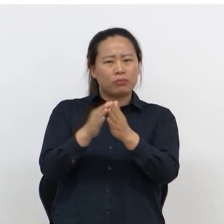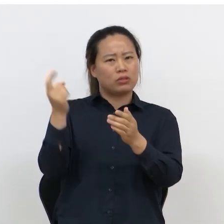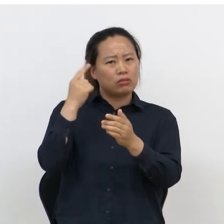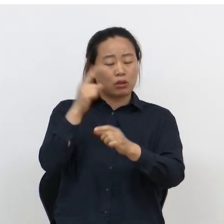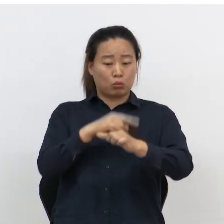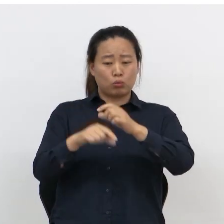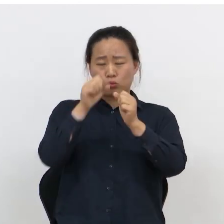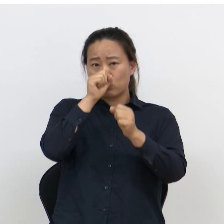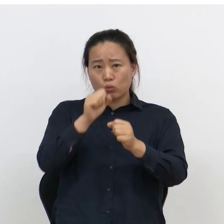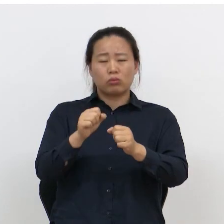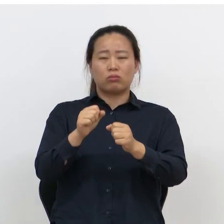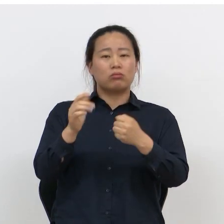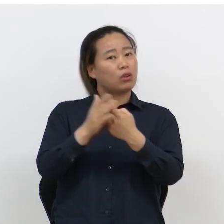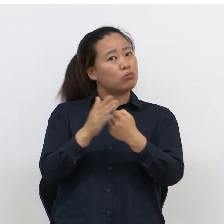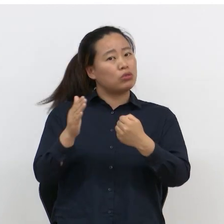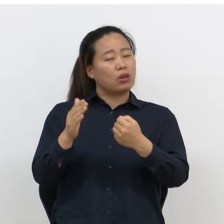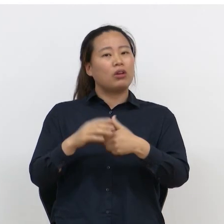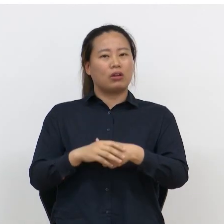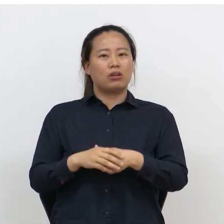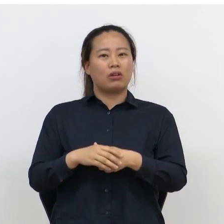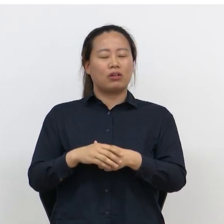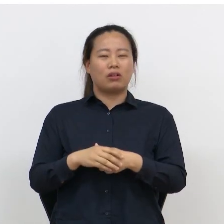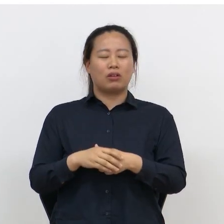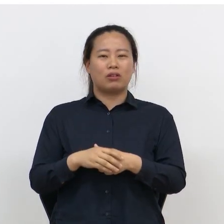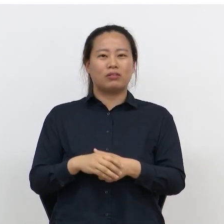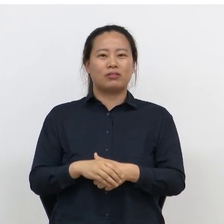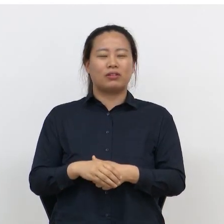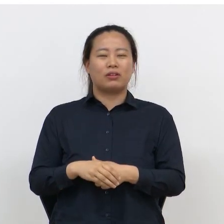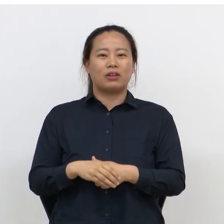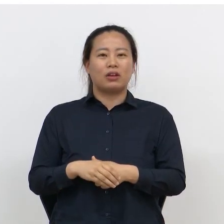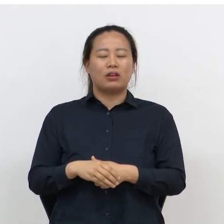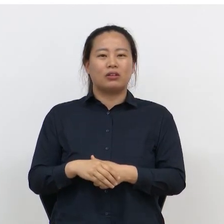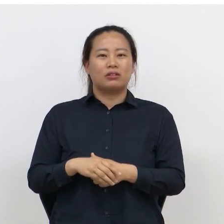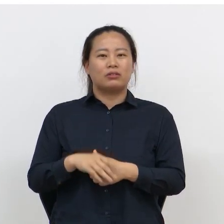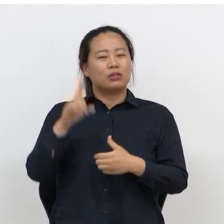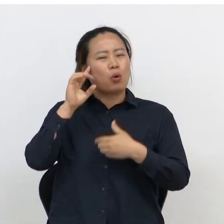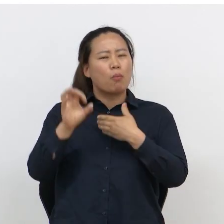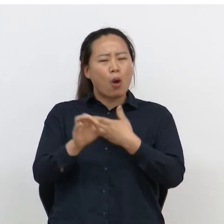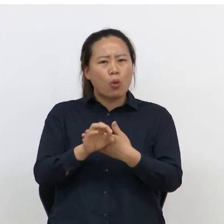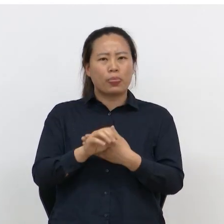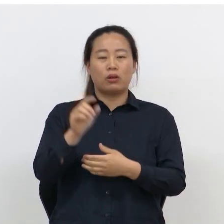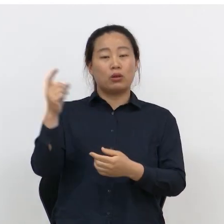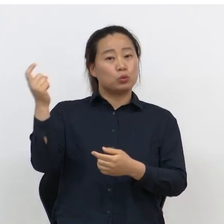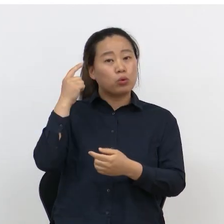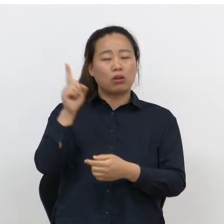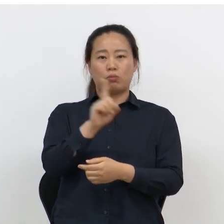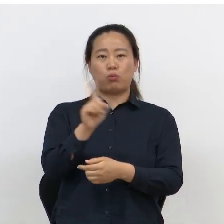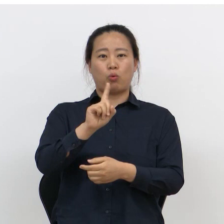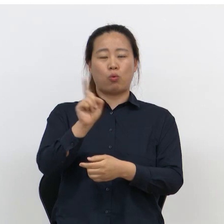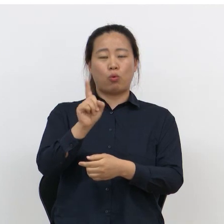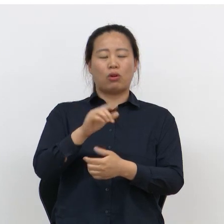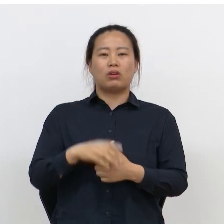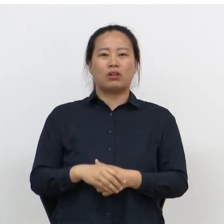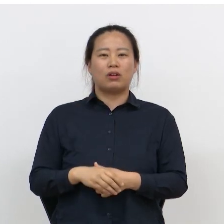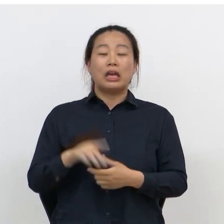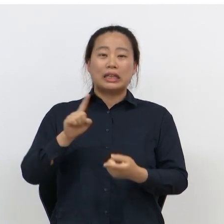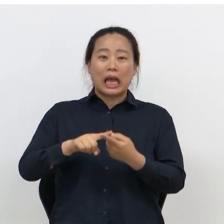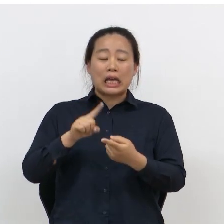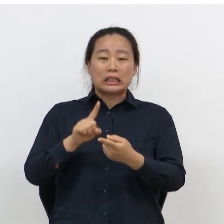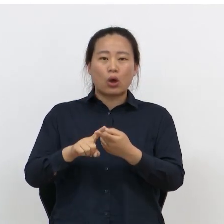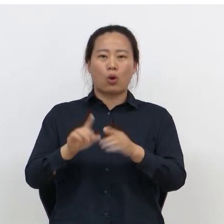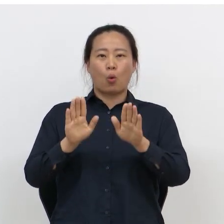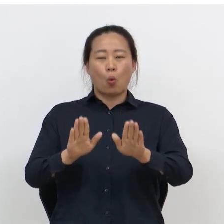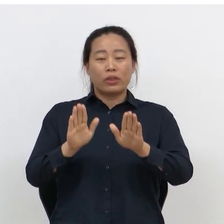때문에 이렇게 하는 것 아닌가 싶은데, 그래서 그렇다면 과연 소리란 게 무엇인가 하는